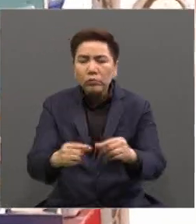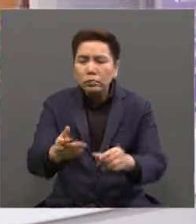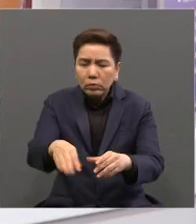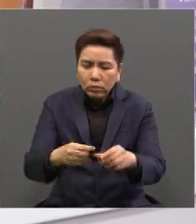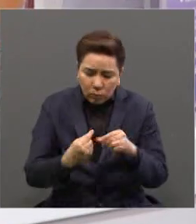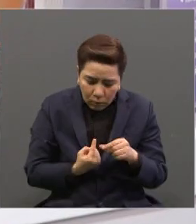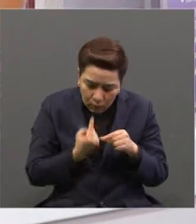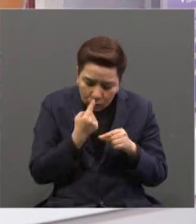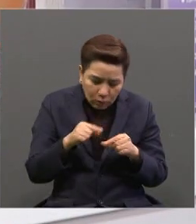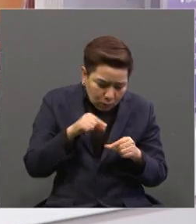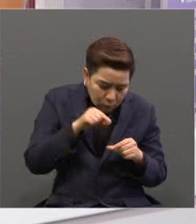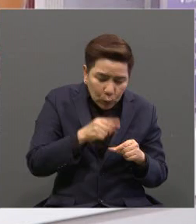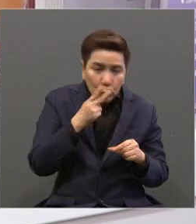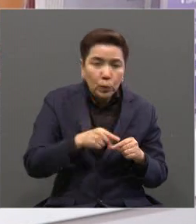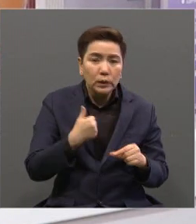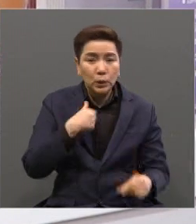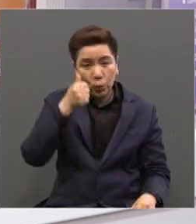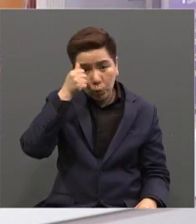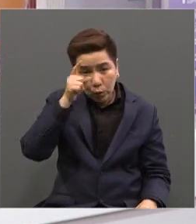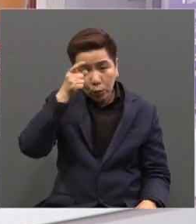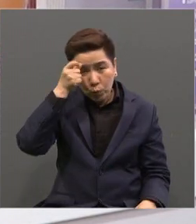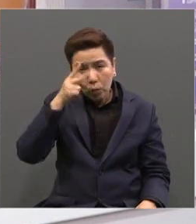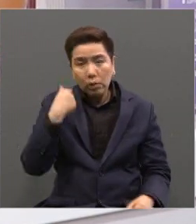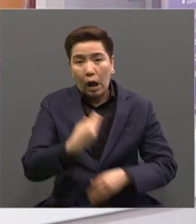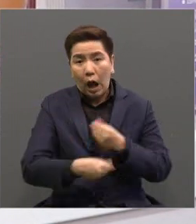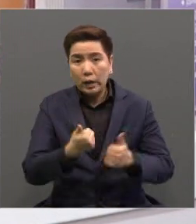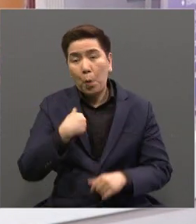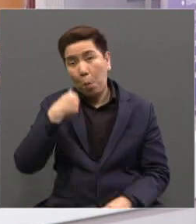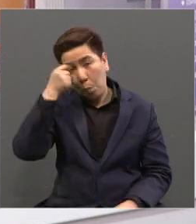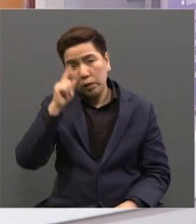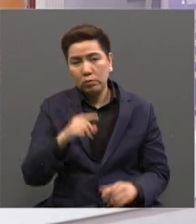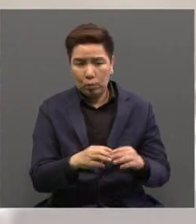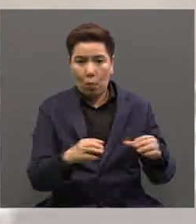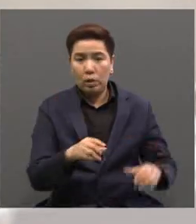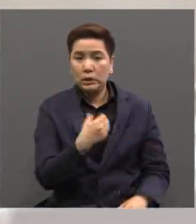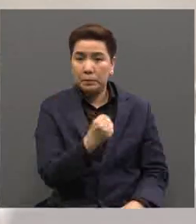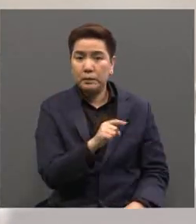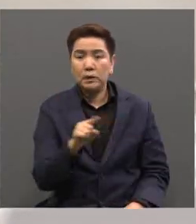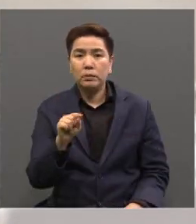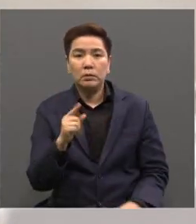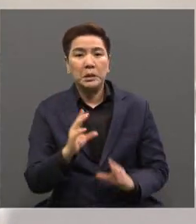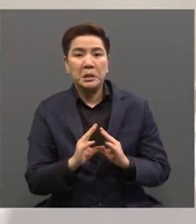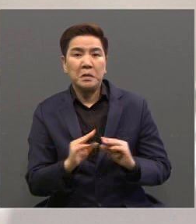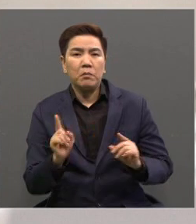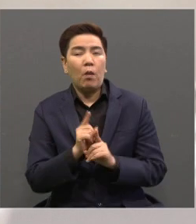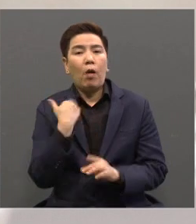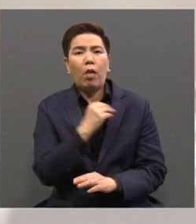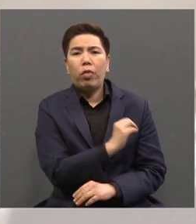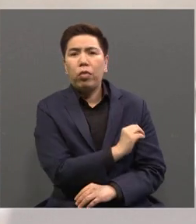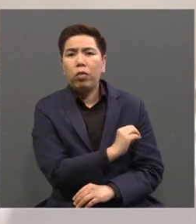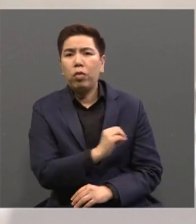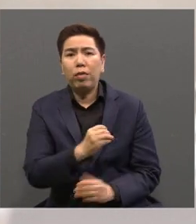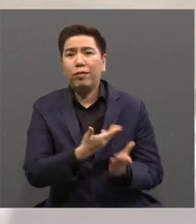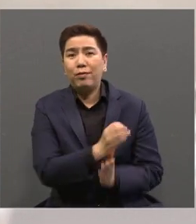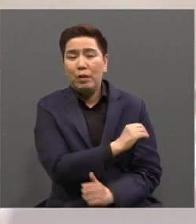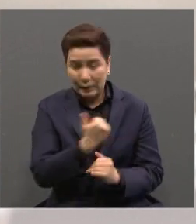atkไปตรวจครับเขาบอกว่า 2-3วันที่ผ่านมาเนี่ยขายได้ถึงวันละ 10-20กล่องเลยนะครับไม่ได้เงียบเหมือนกับช่วงที่ผ่านมาที่ไม่มี